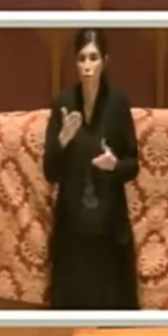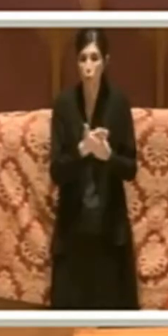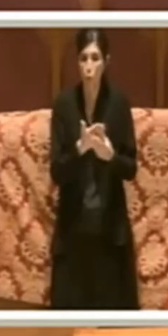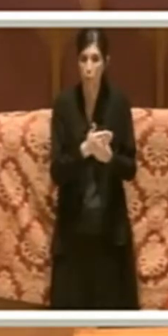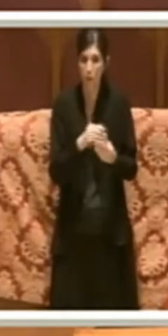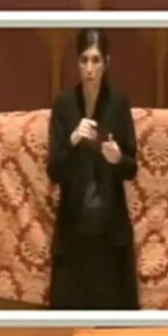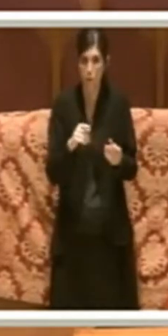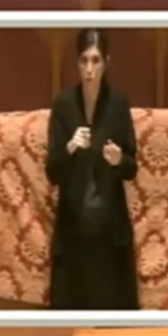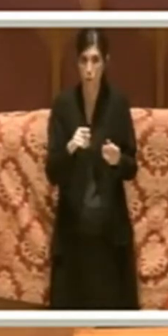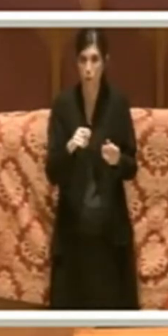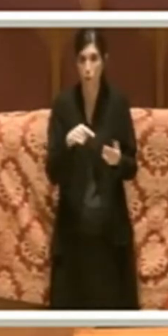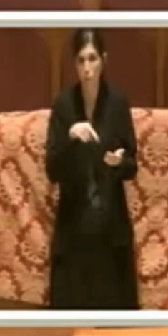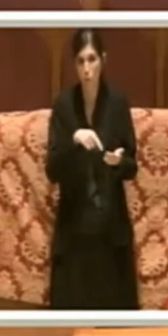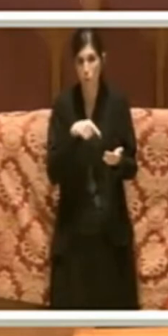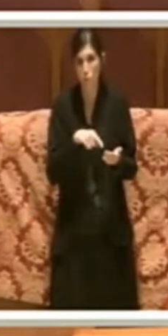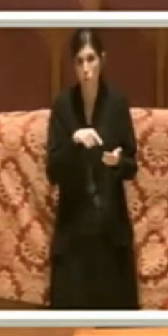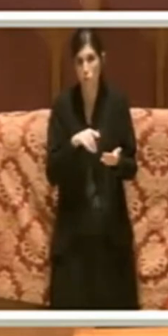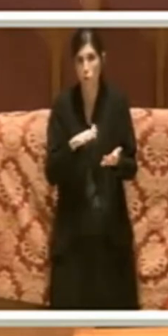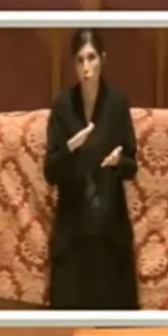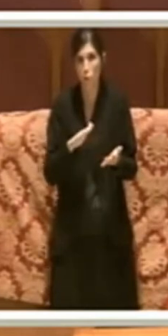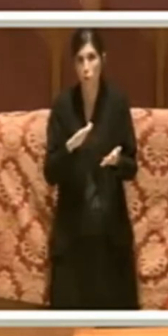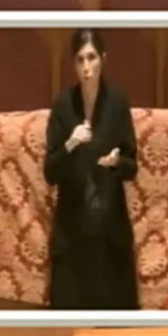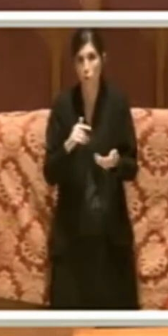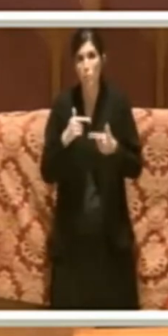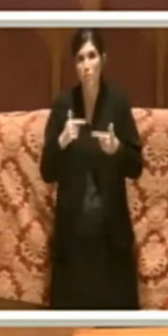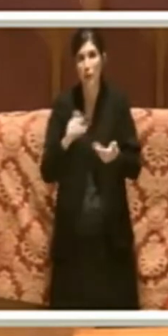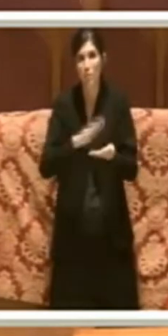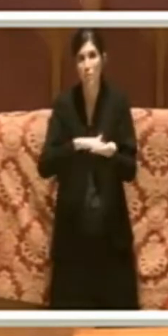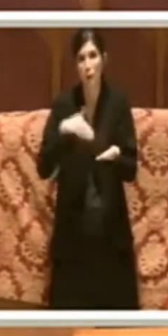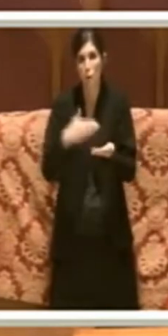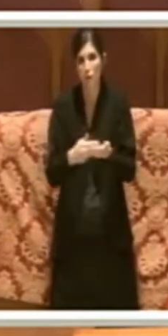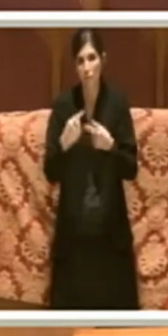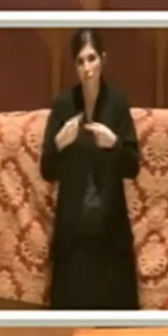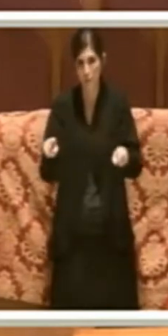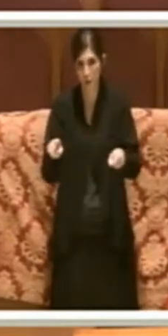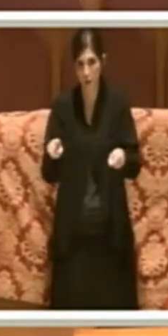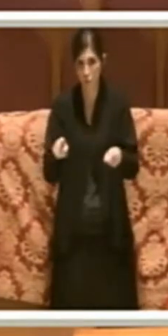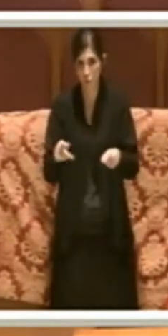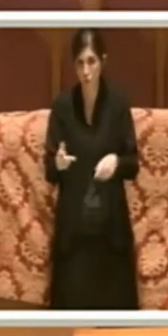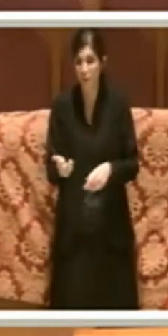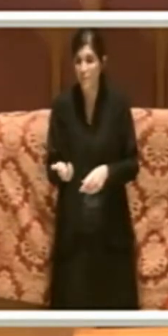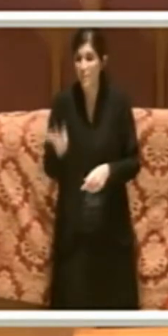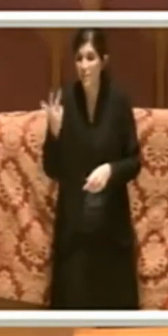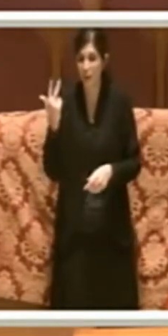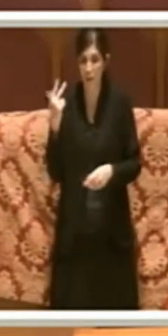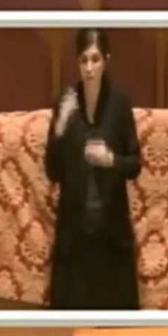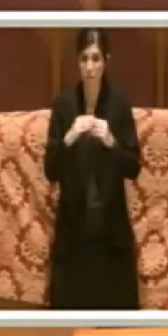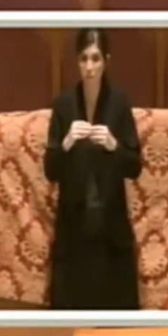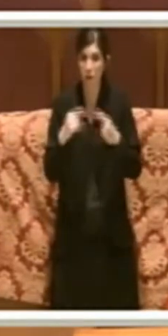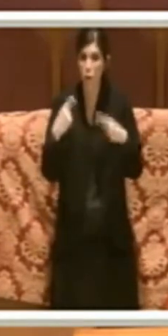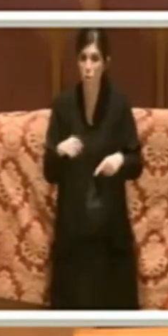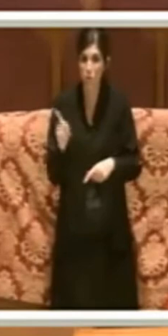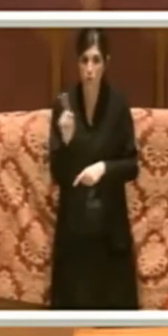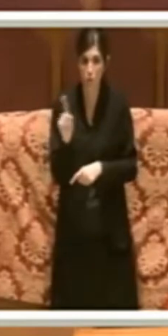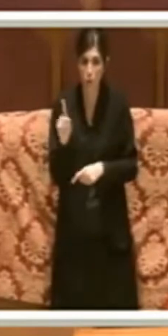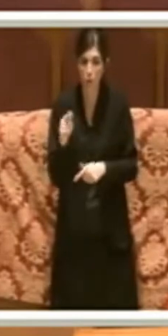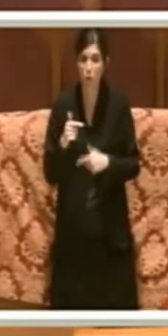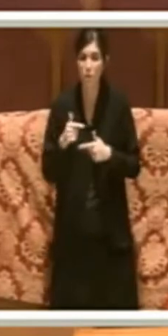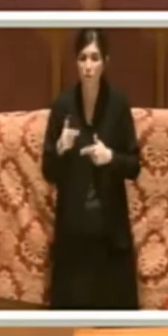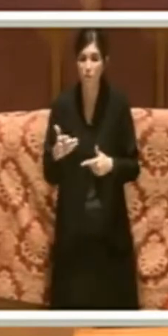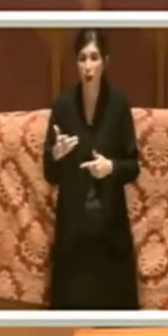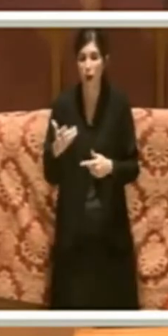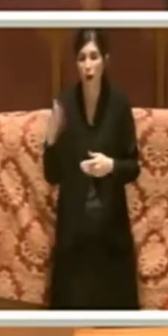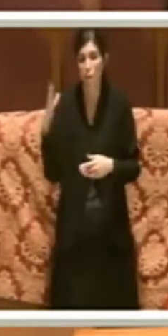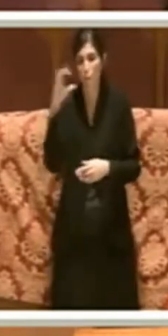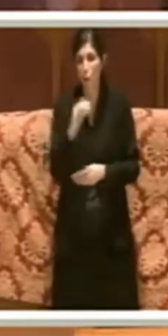3 anni fa, cari signori, non si faceva e che oggi invece ci aiuta a rappresentare quella che è la verità di quest'ente. Grazie.